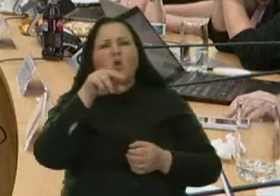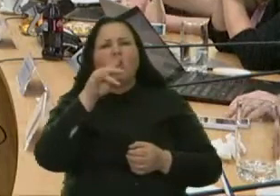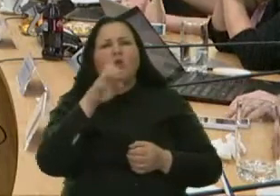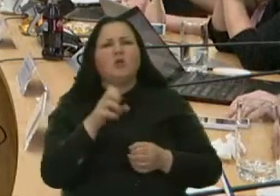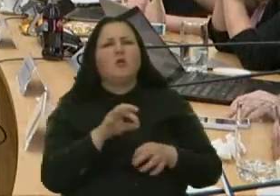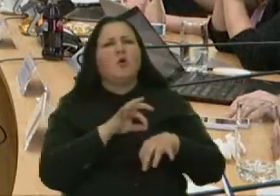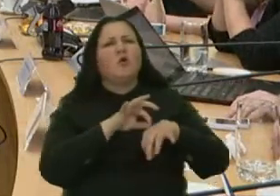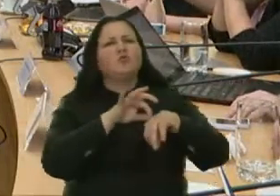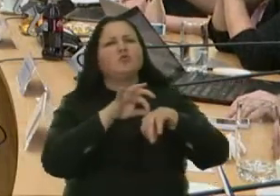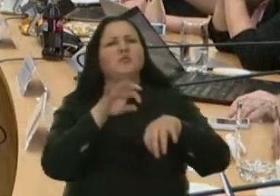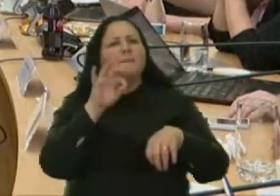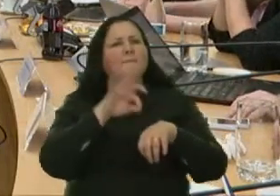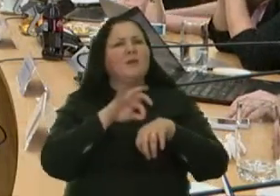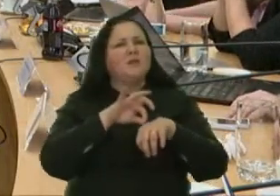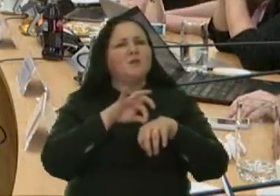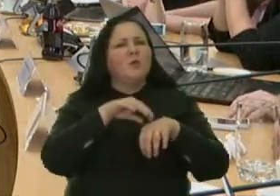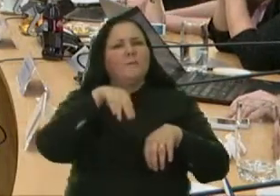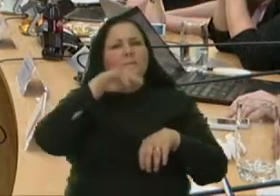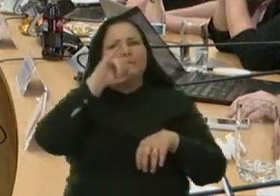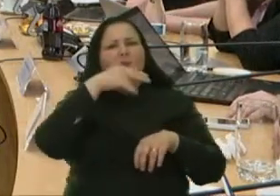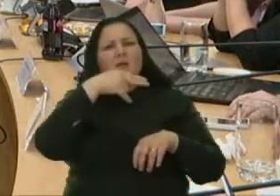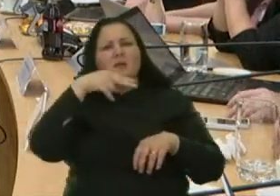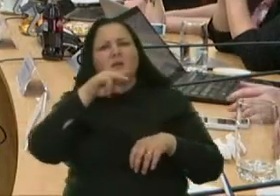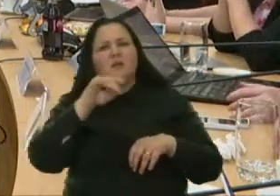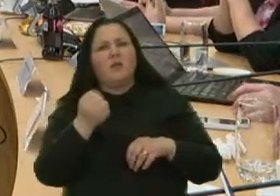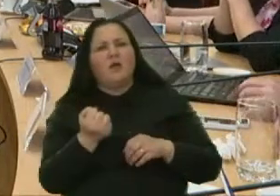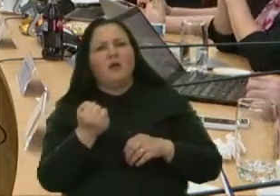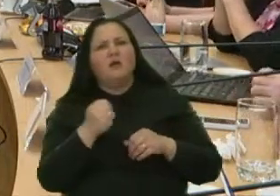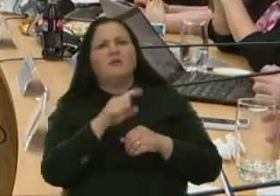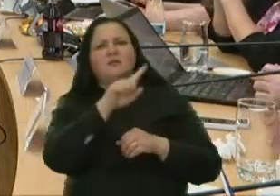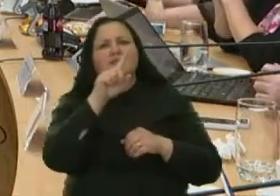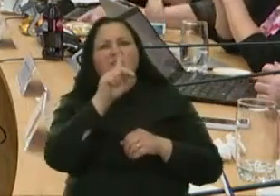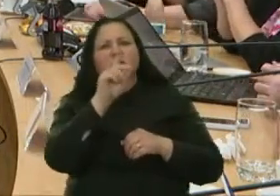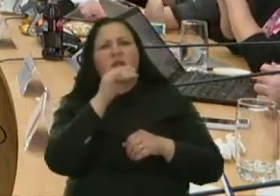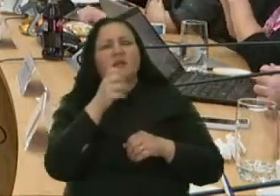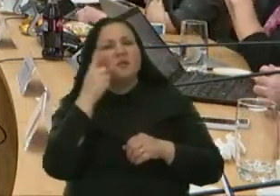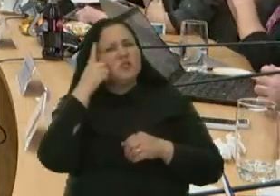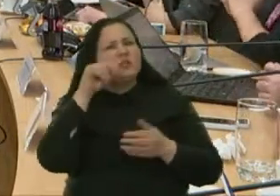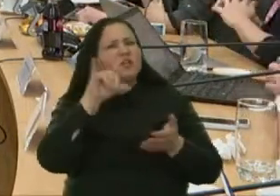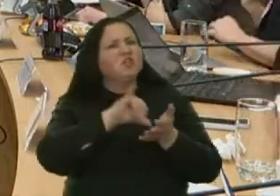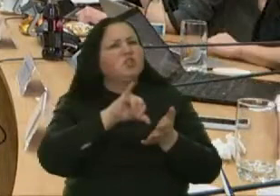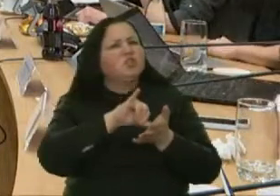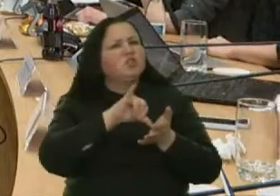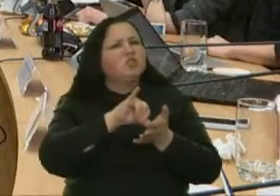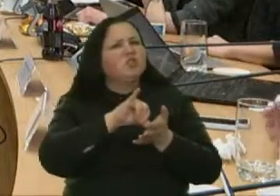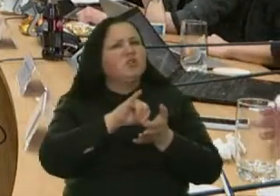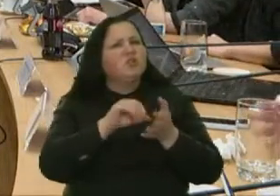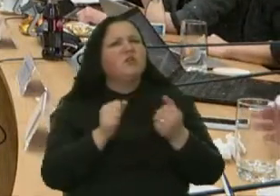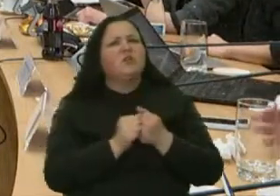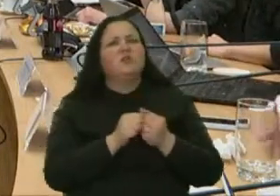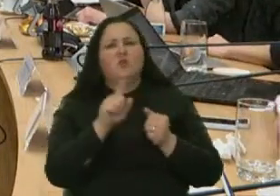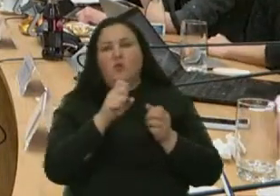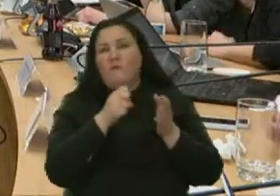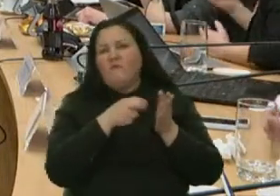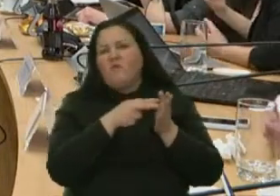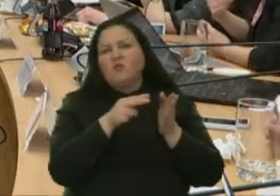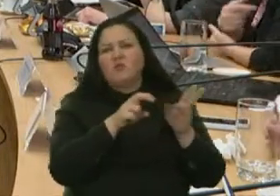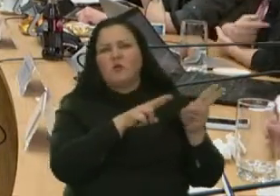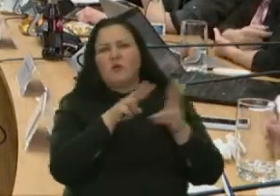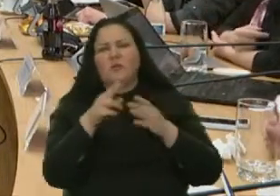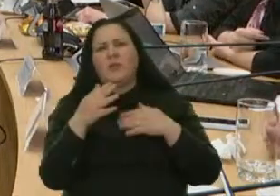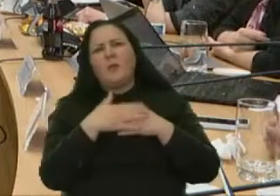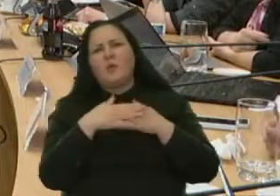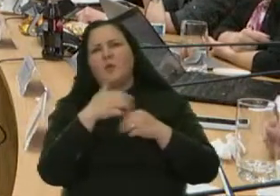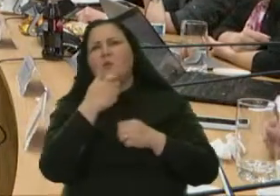Mihnea zdrenghea nu știu dacă cetățenii din Cluj știu că acest centru nu funcționează complet de aproape